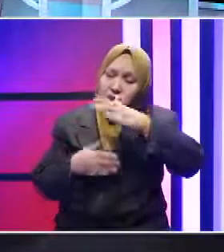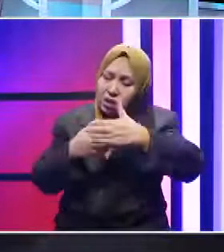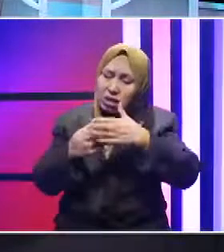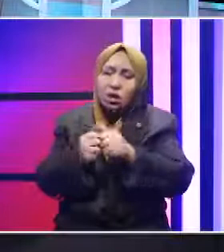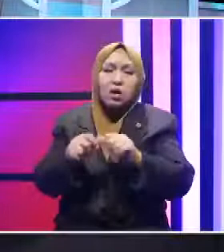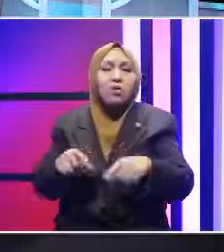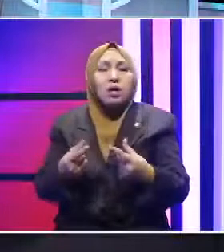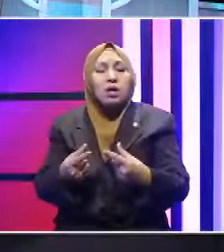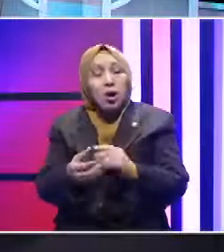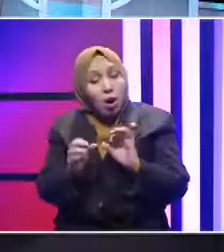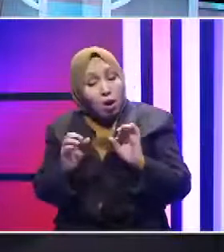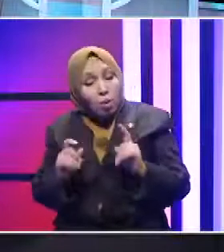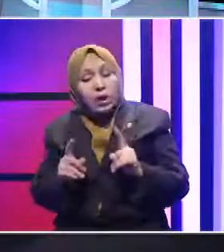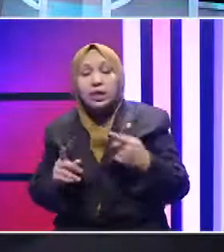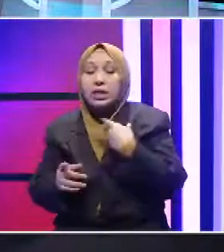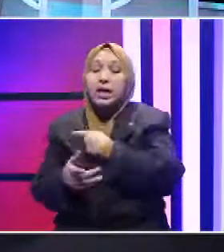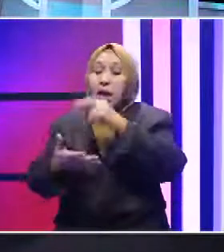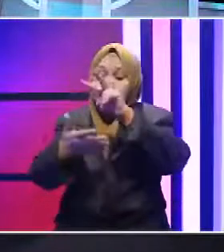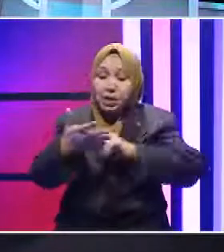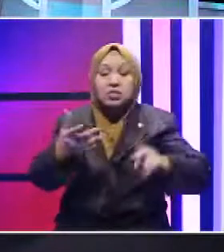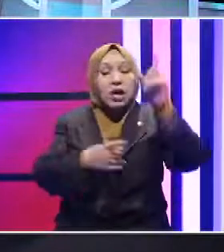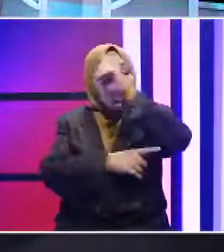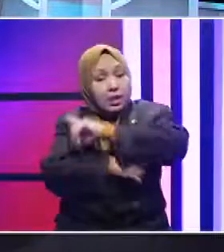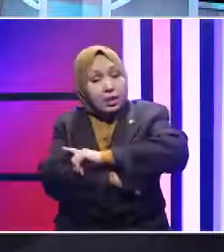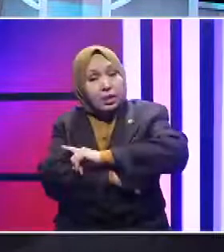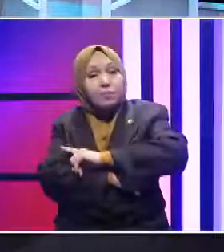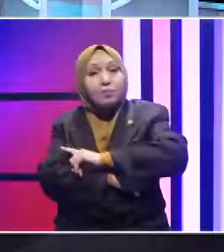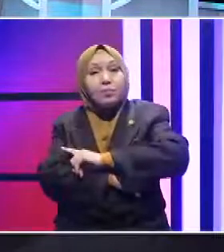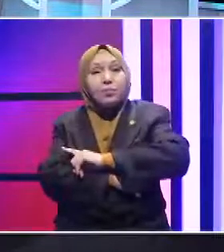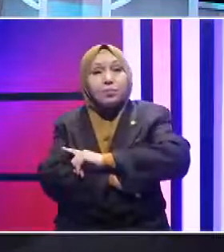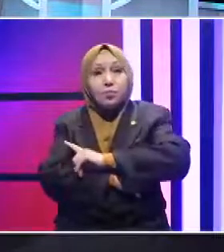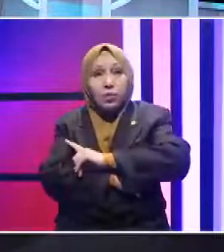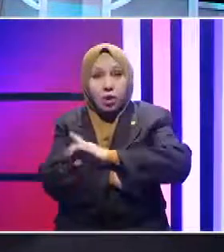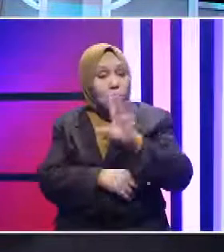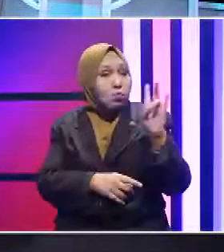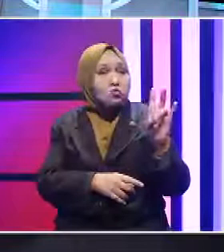Al-Quran, subhanallah. Baik. Jadi kita nak baca hari ini, saat ini,